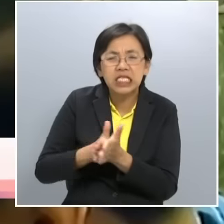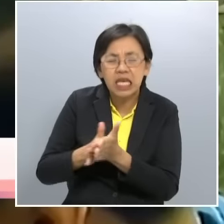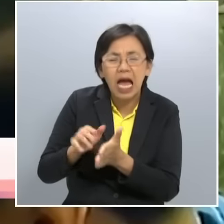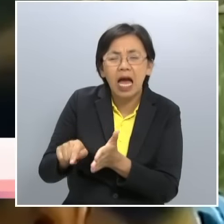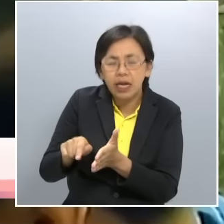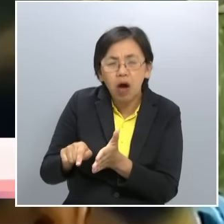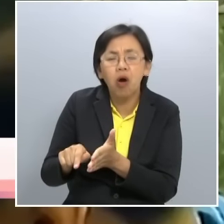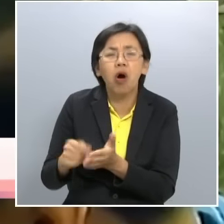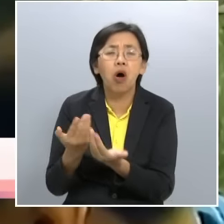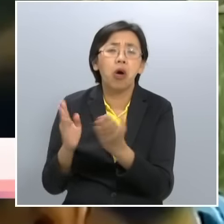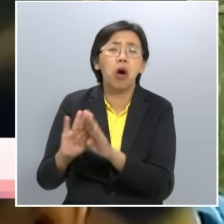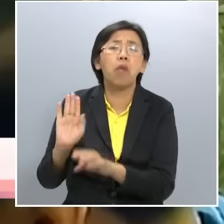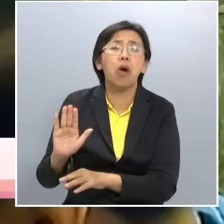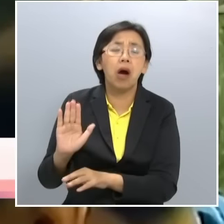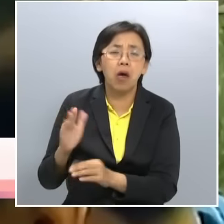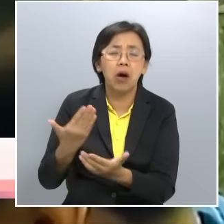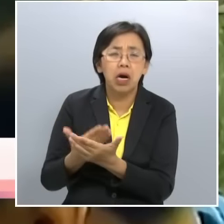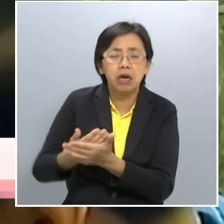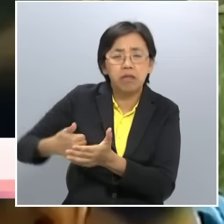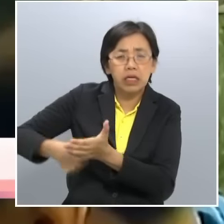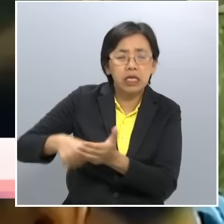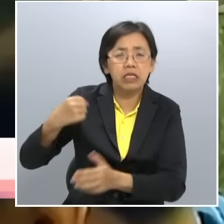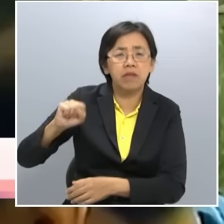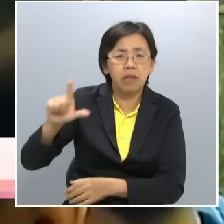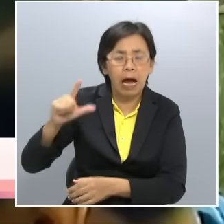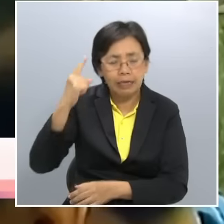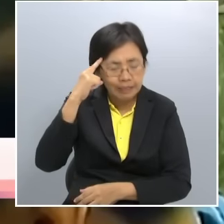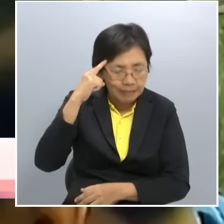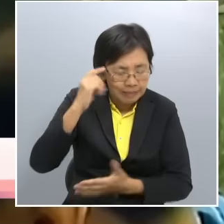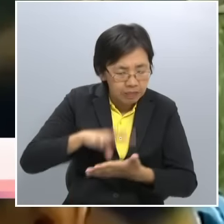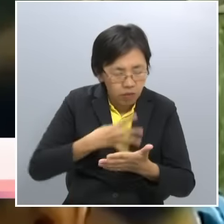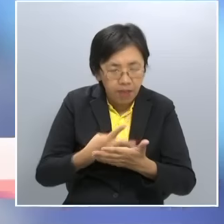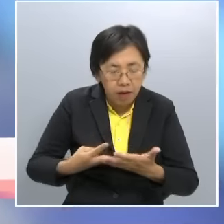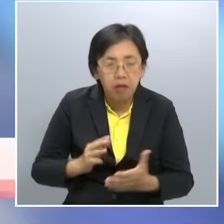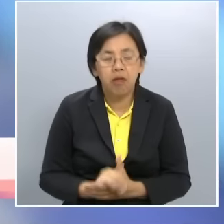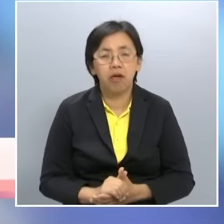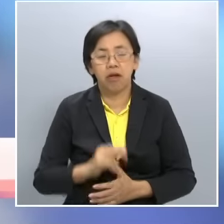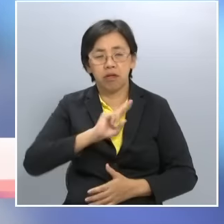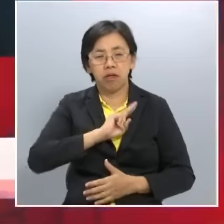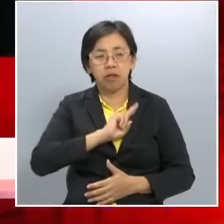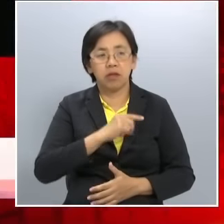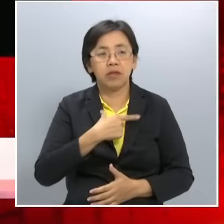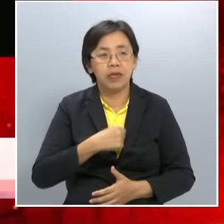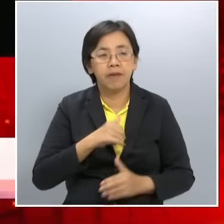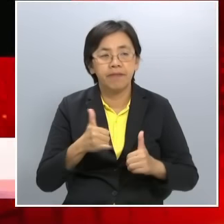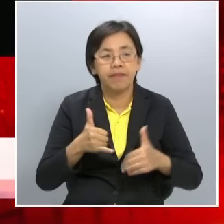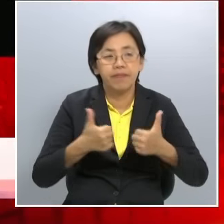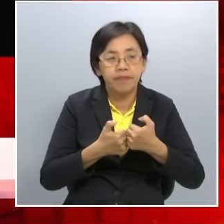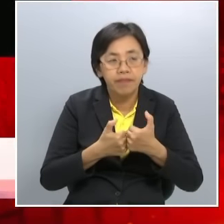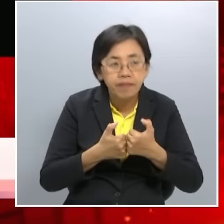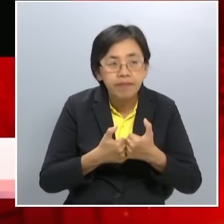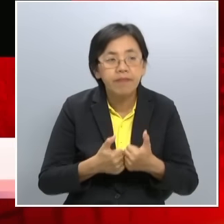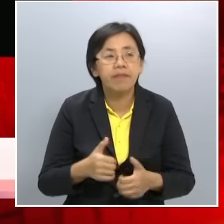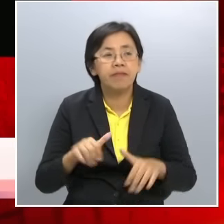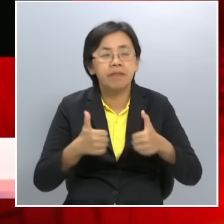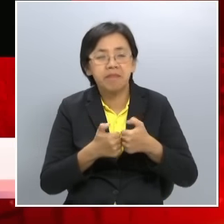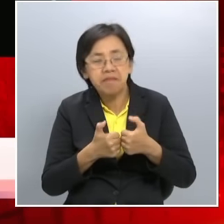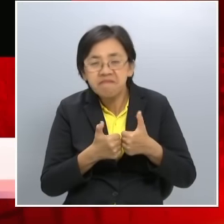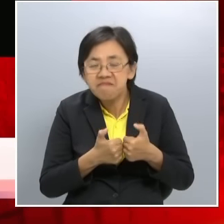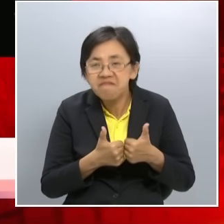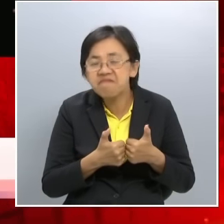ครอบครัวของมันเองเนี่ยนะฮะเป็นหนี้ถึง10ล้านบาทครับประกอบกับทางส่วนตัวเองเนี่ยเป็นคนชอบเล่นเกมโดยเฉพาะเกมที่มีความรุนแร